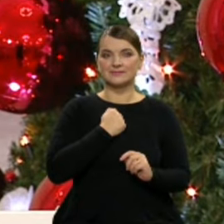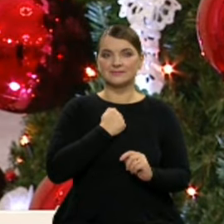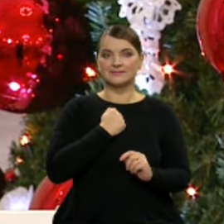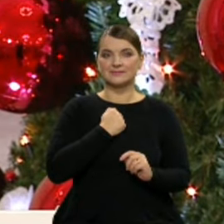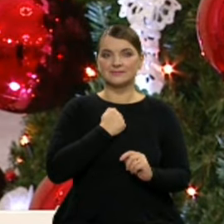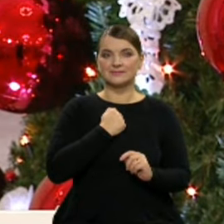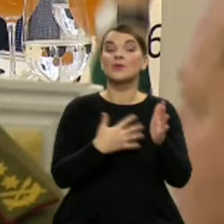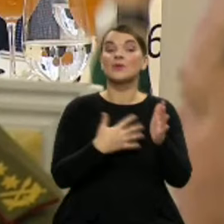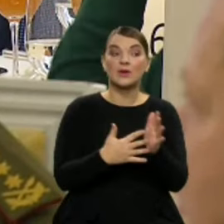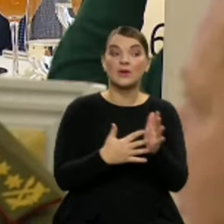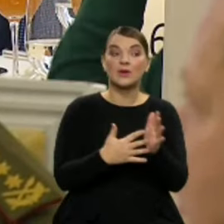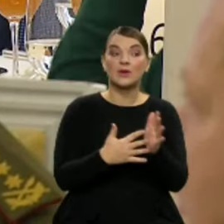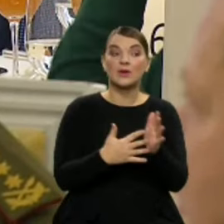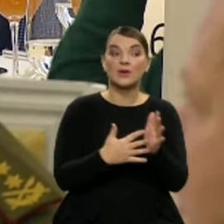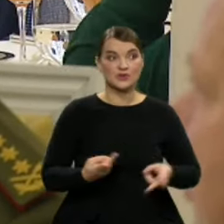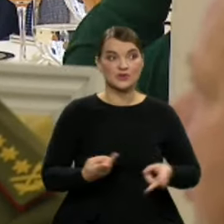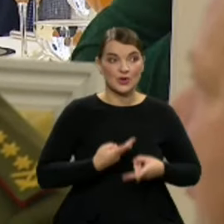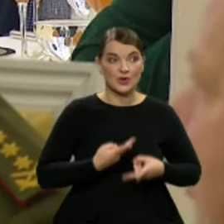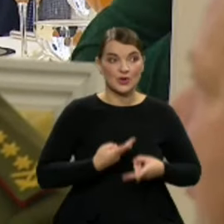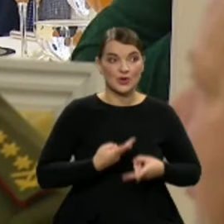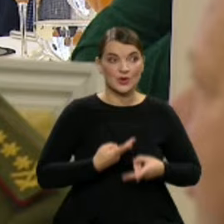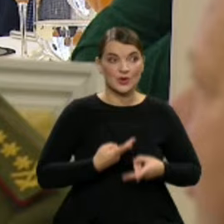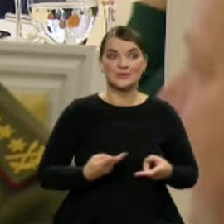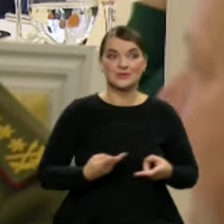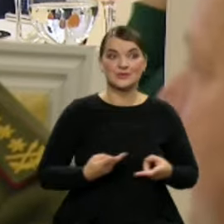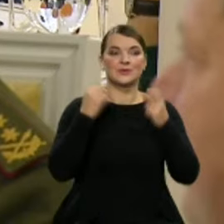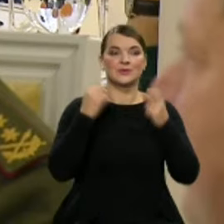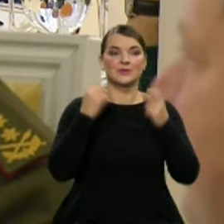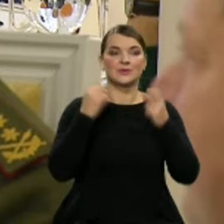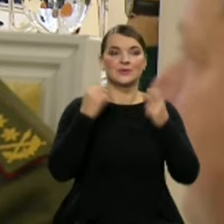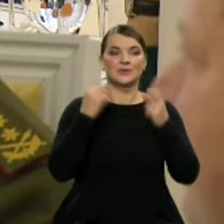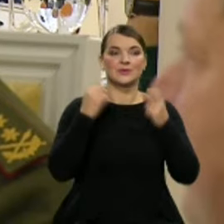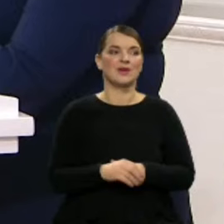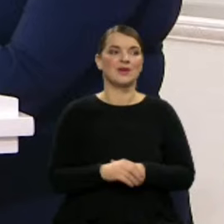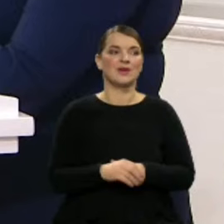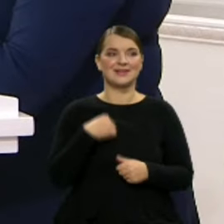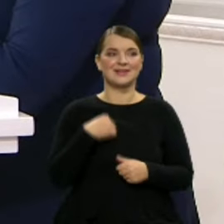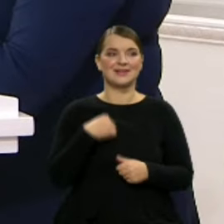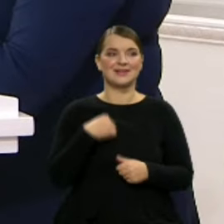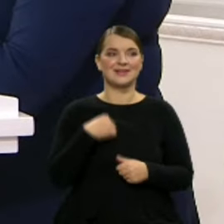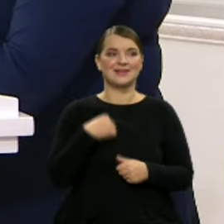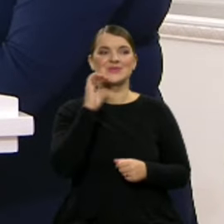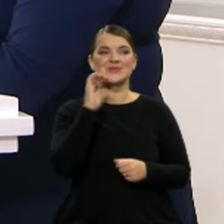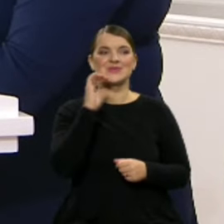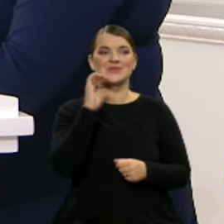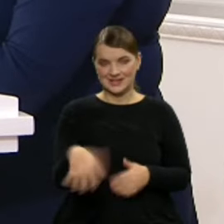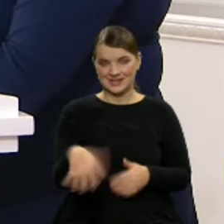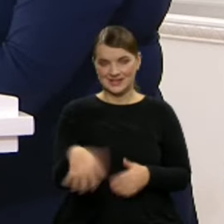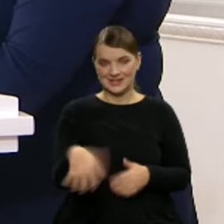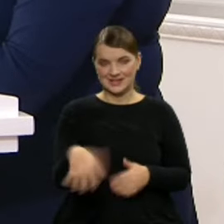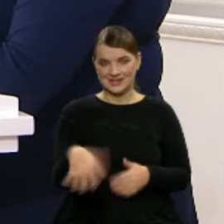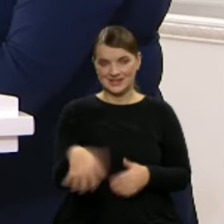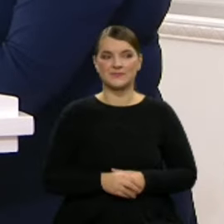ir toliau aš galiu džiaugtis motinystę platesnė, jau būdama močiute